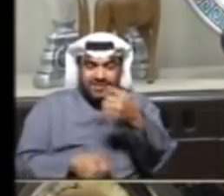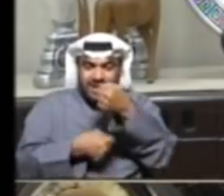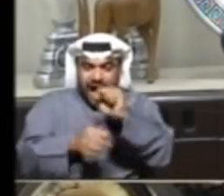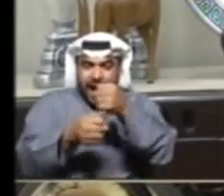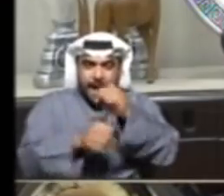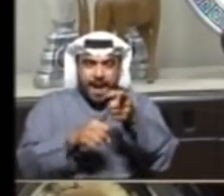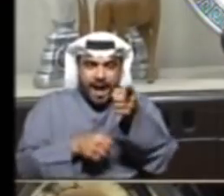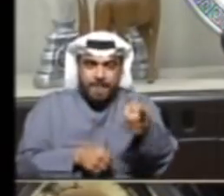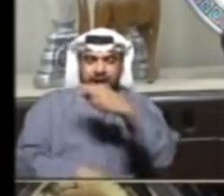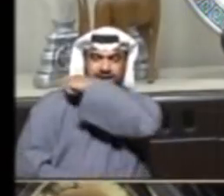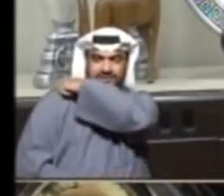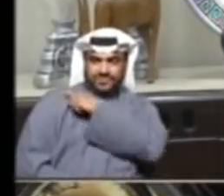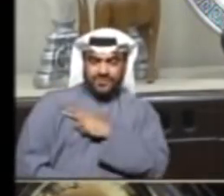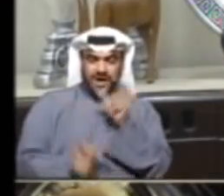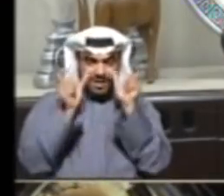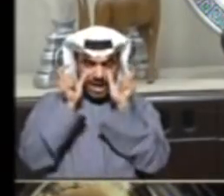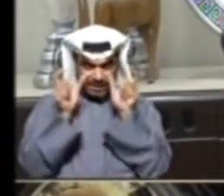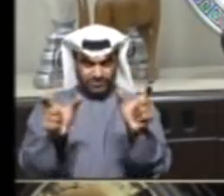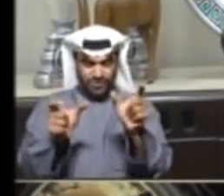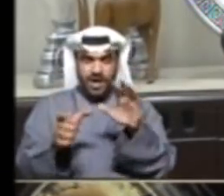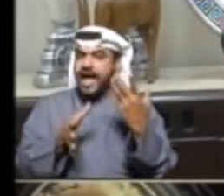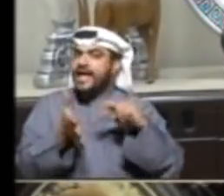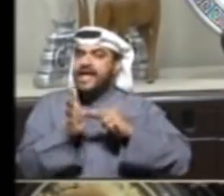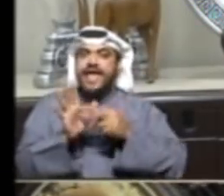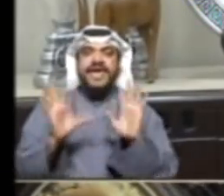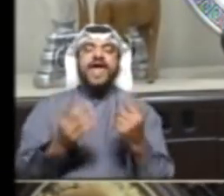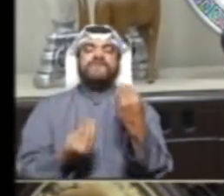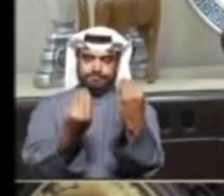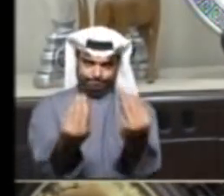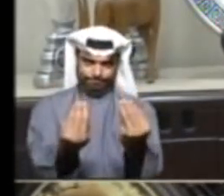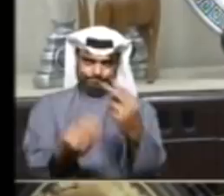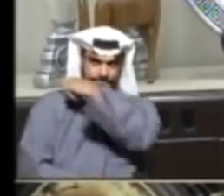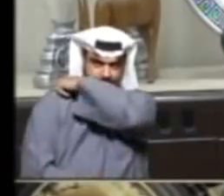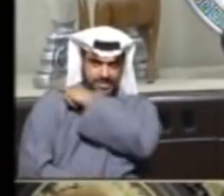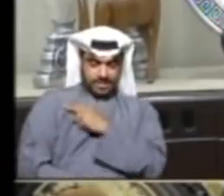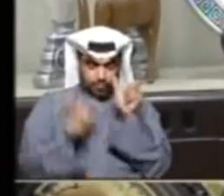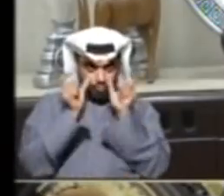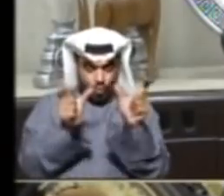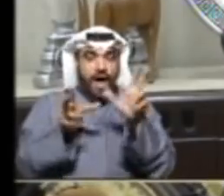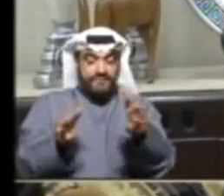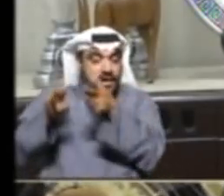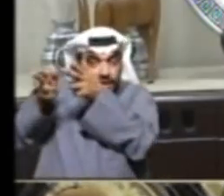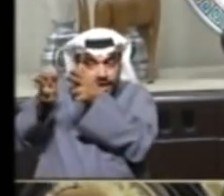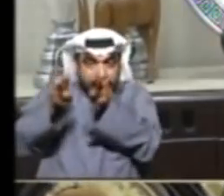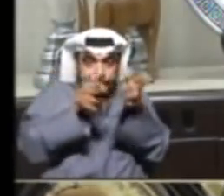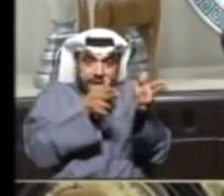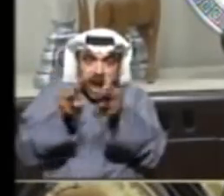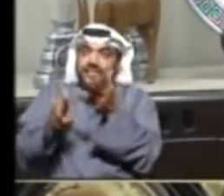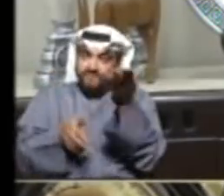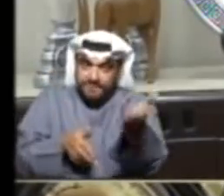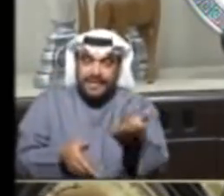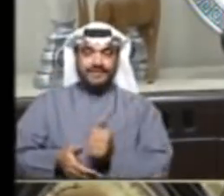وجود الأجهزة الفنية الجديدة، خاصة فيما يخص ميكنة إجراءات كثيرة في الجهات